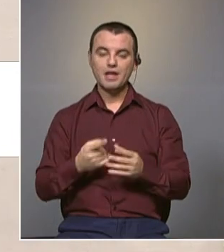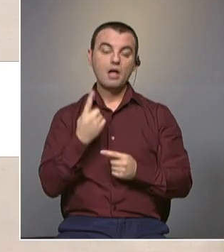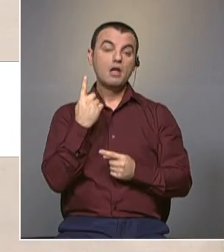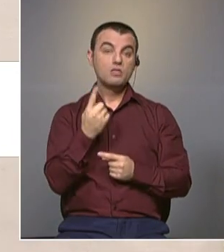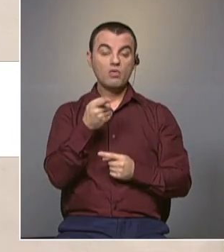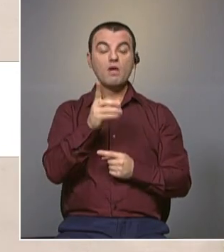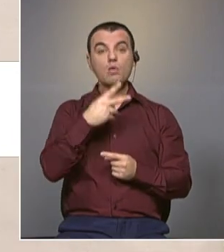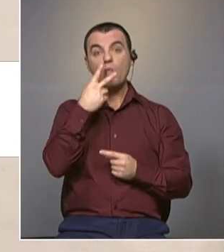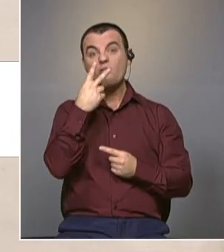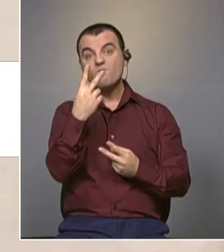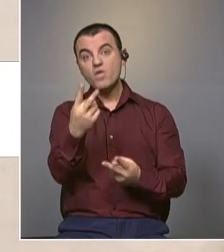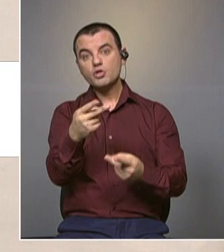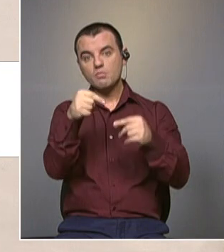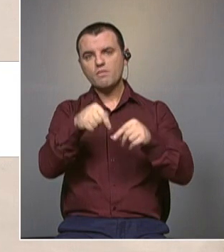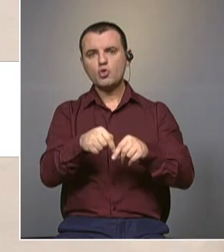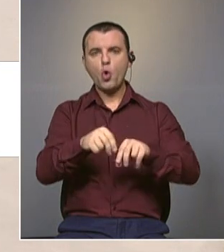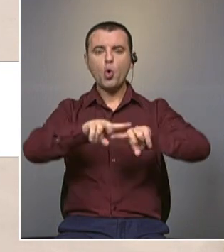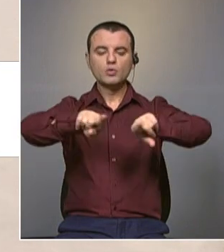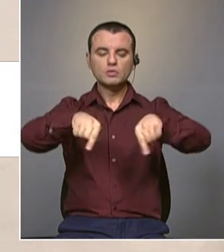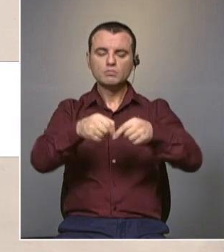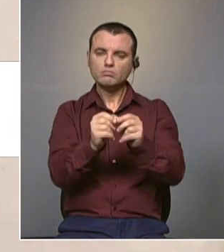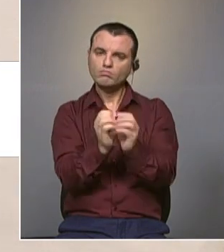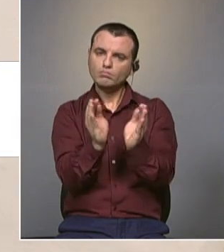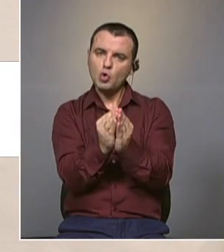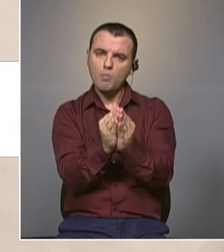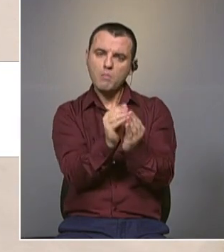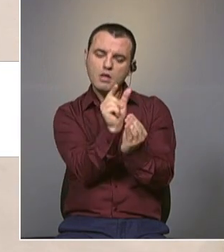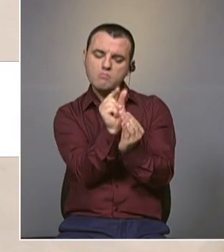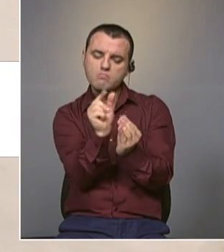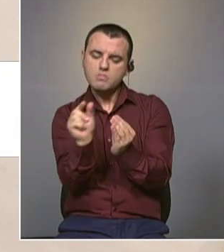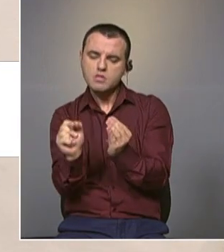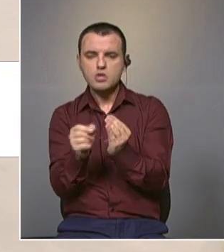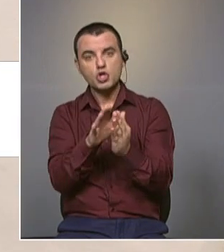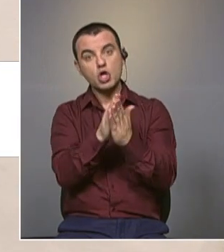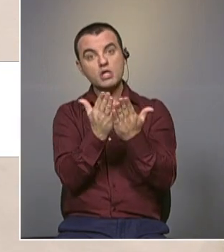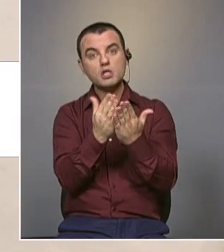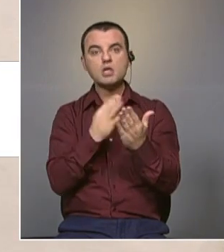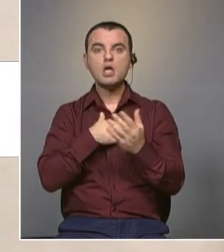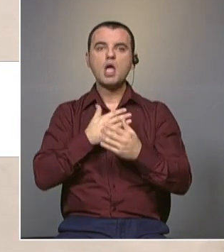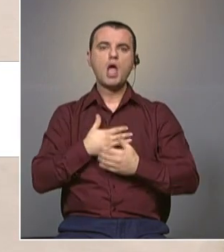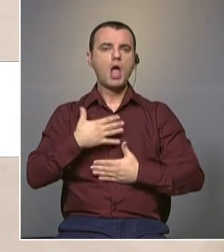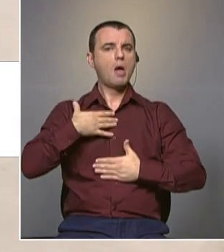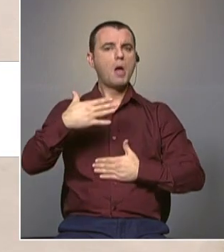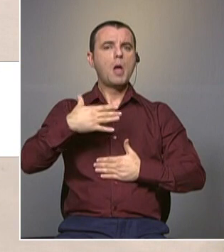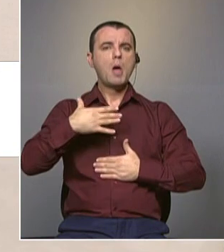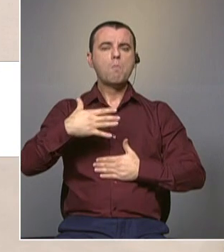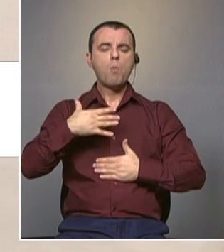което виждаме в този комплект книжки, тънички макар, е богатия, пълнокръвния и